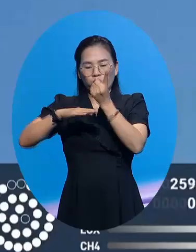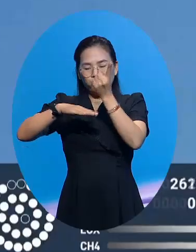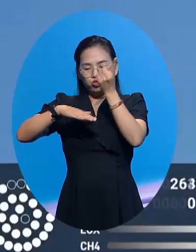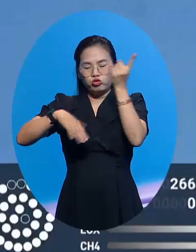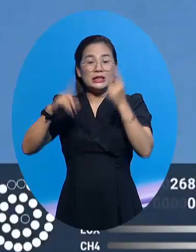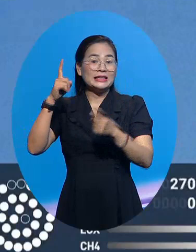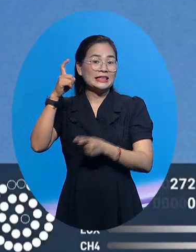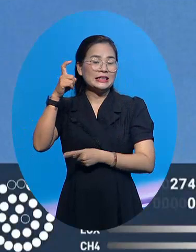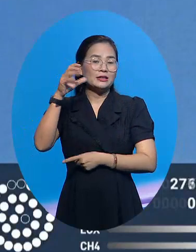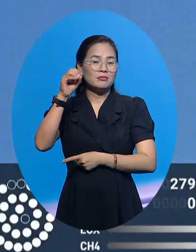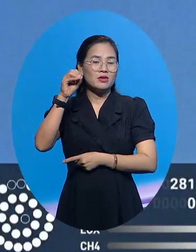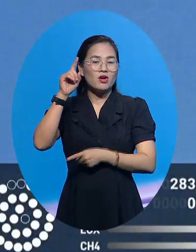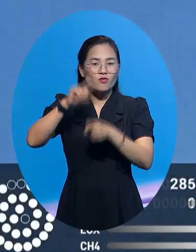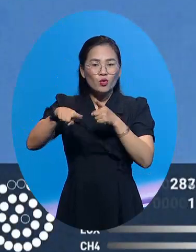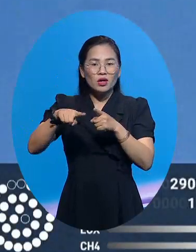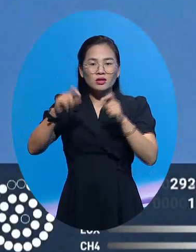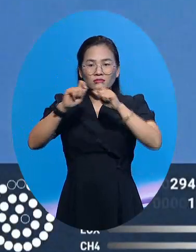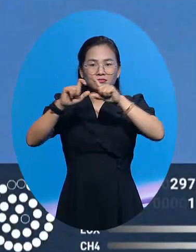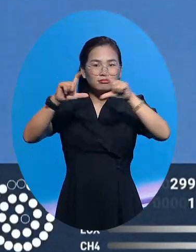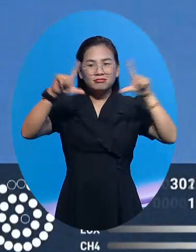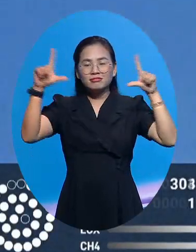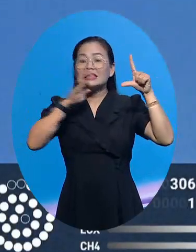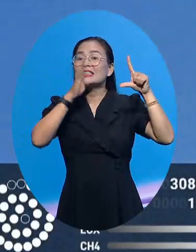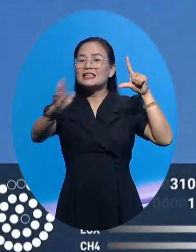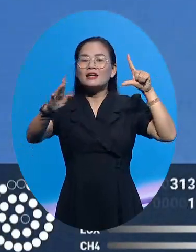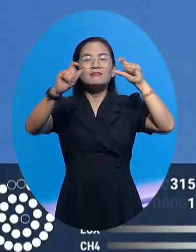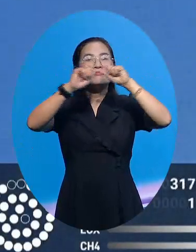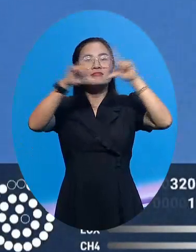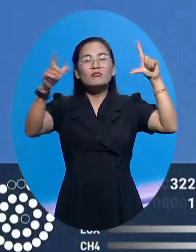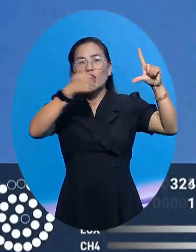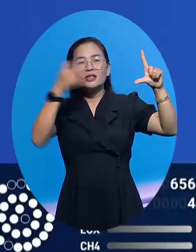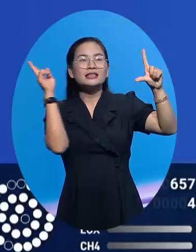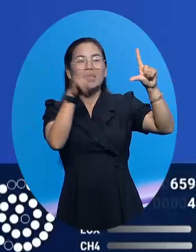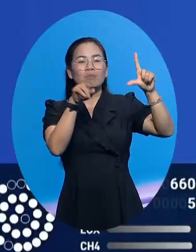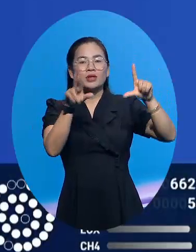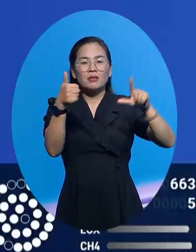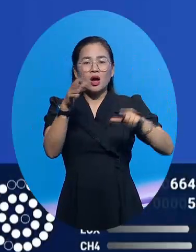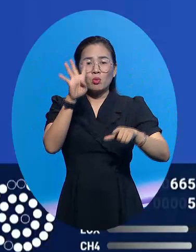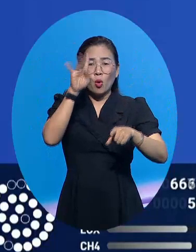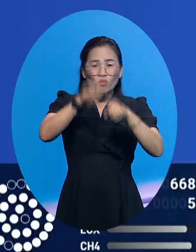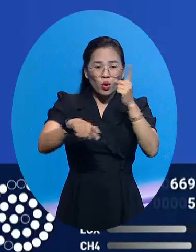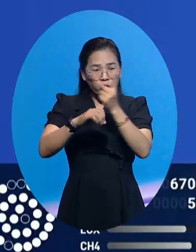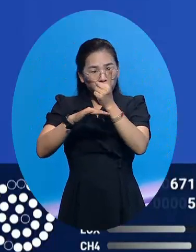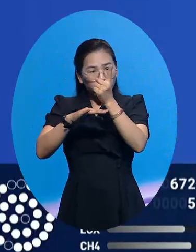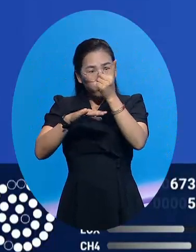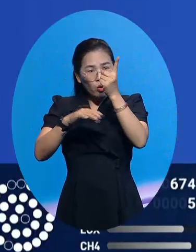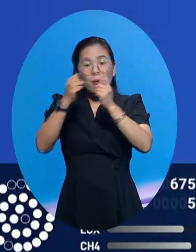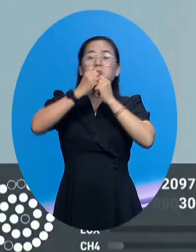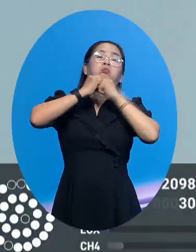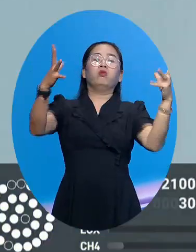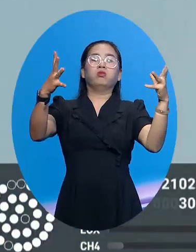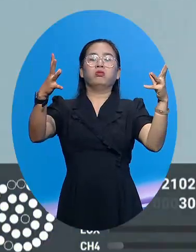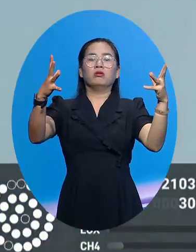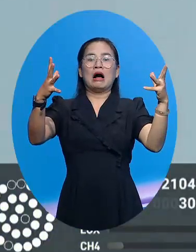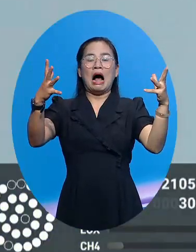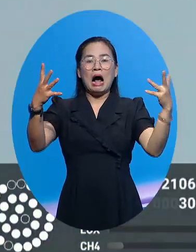dài 90 phút, được truyền hình trực tiếp trên trang web và trang Twitter của SpaceX. Tuy nhiên, khoảng 4 phút sau khi phóng, Starship đã nổ tung giữa